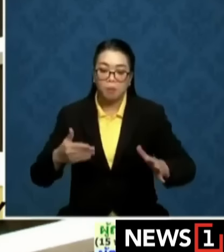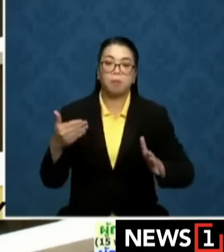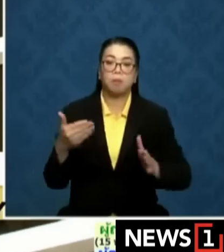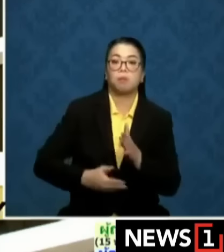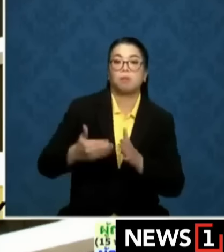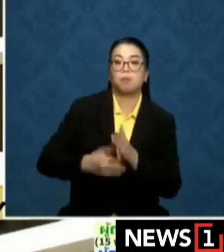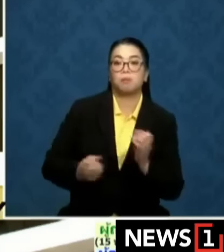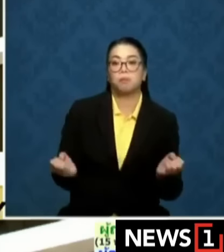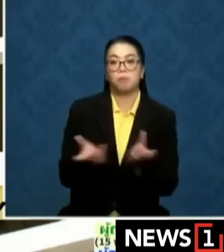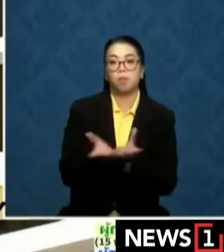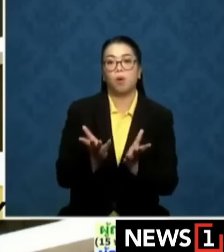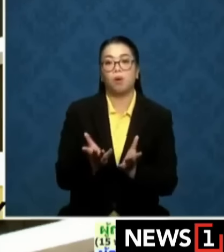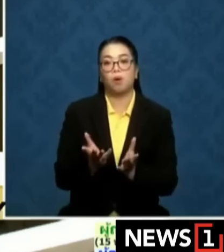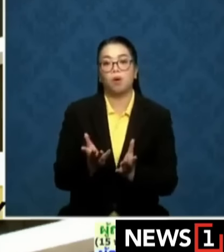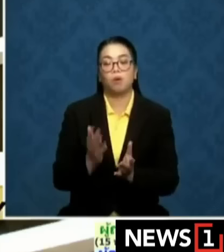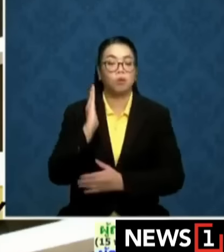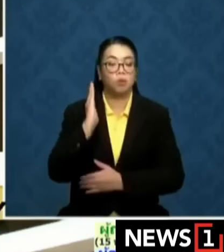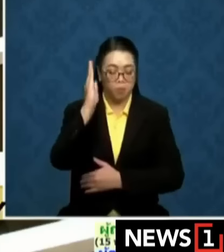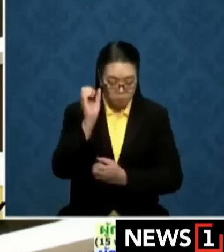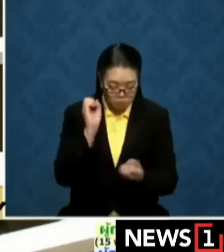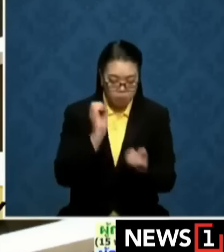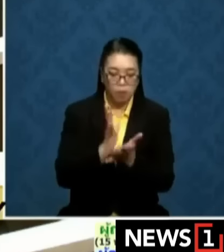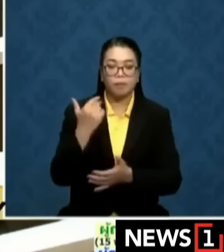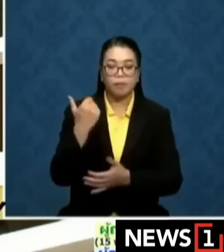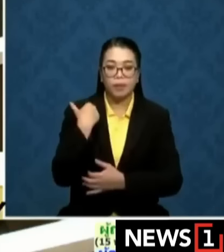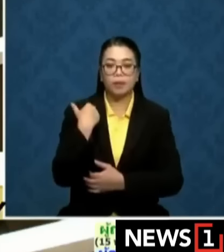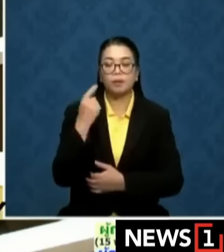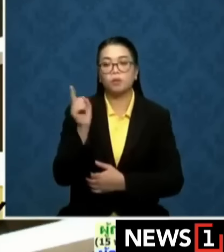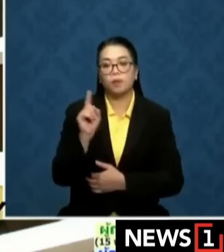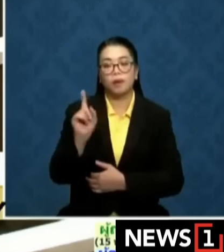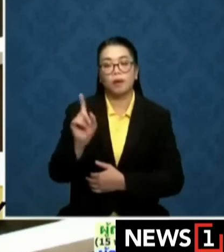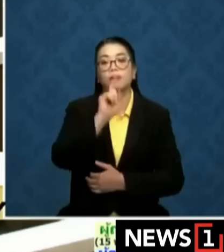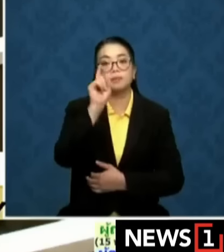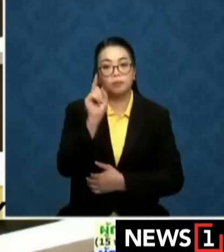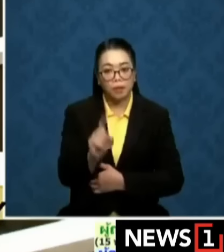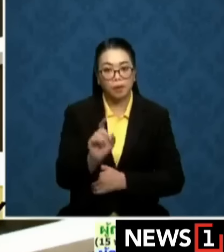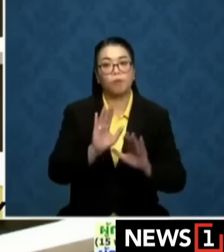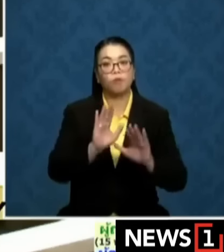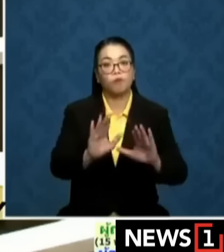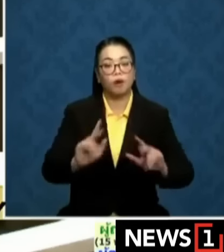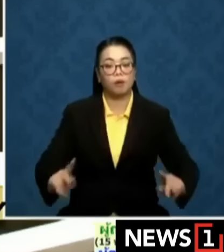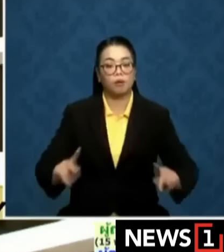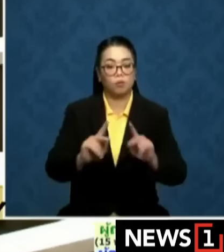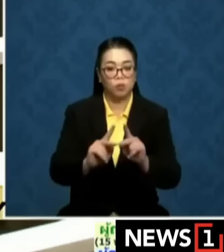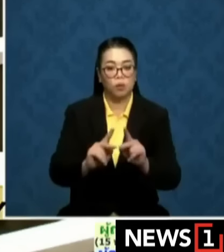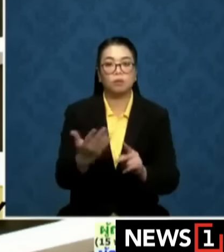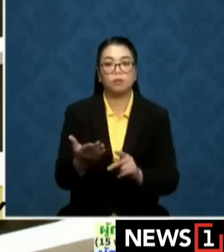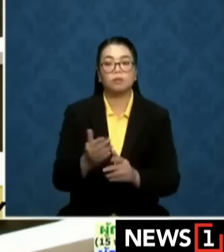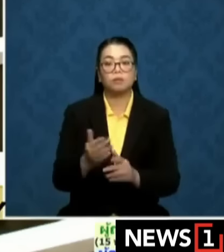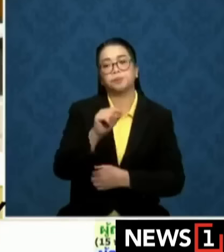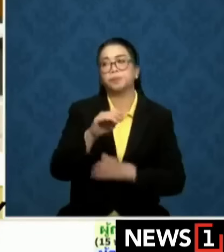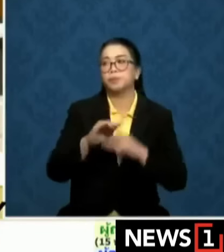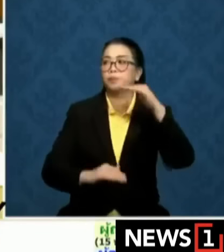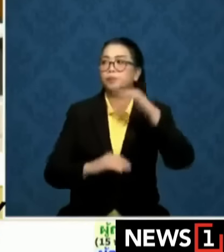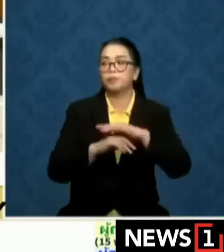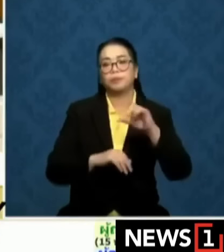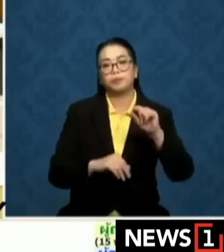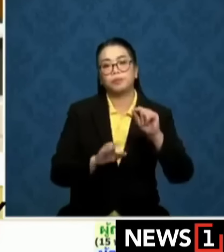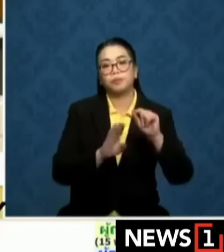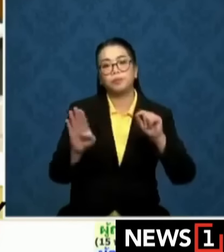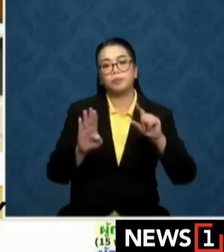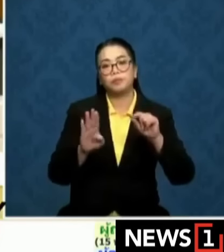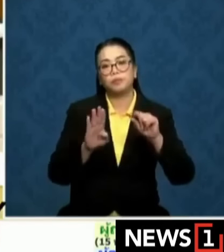พันธ์ก็ตอบเหมือนเดิมนะครับบอกว่าก่อนหน้าที่จะตนจะมาเป็นรัฐมนตรีพลังงานก็ไม่ต่างจากคนทั่วไปไม่รู้ว่าเรื่องนี้อะไรเป็นอะไรเมื่อตนมาเป็นรั